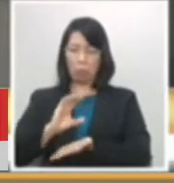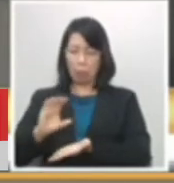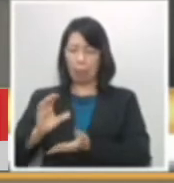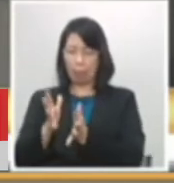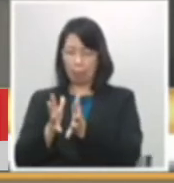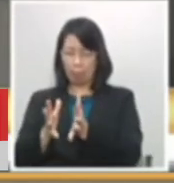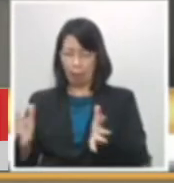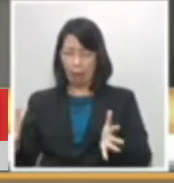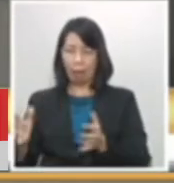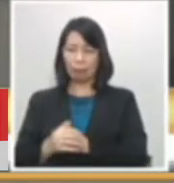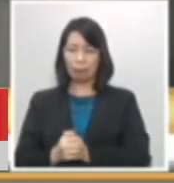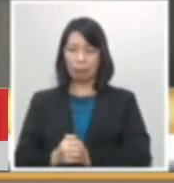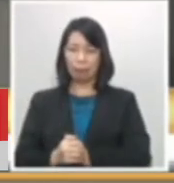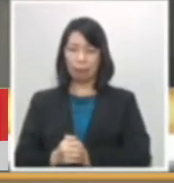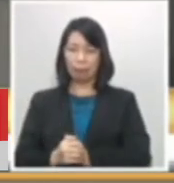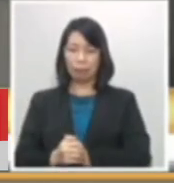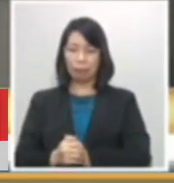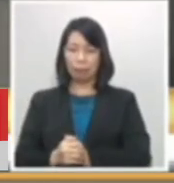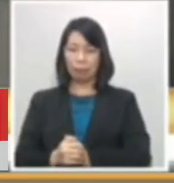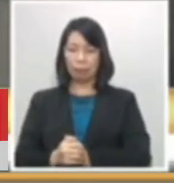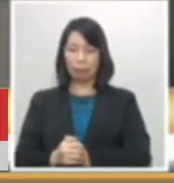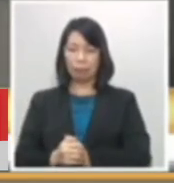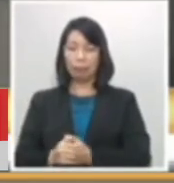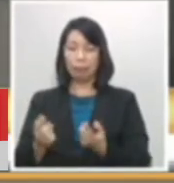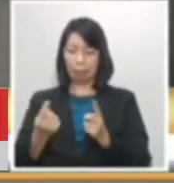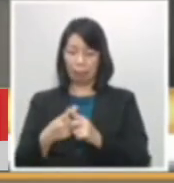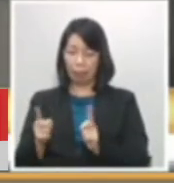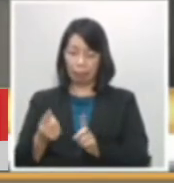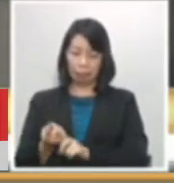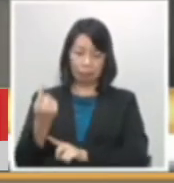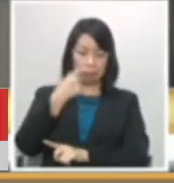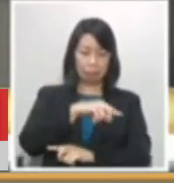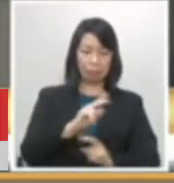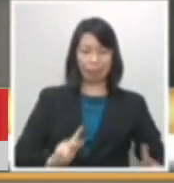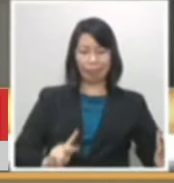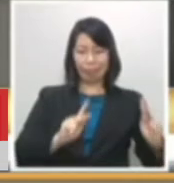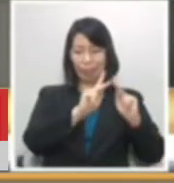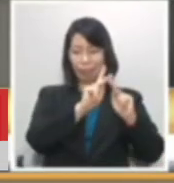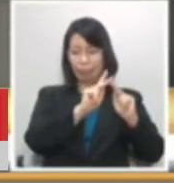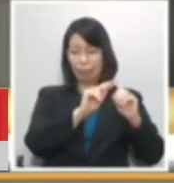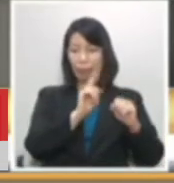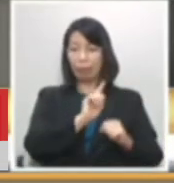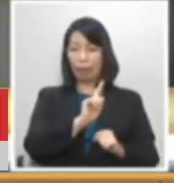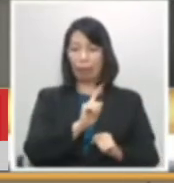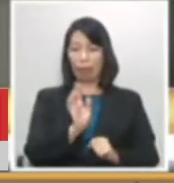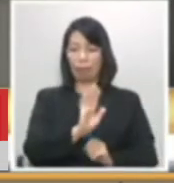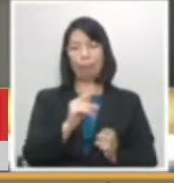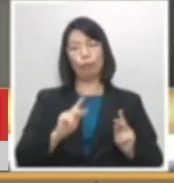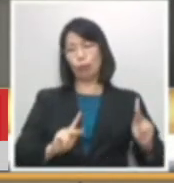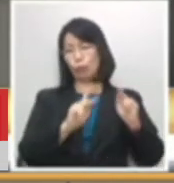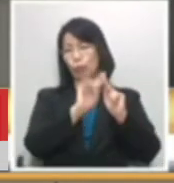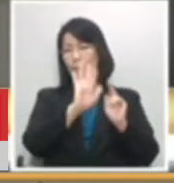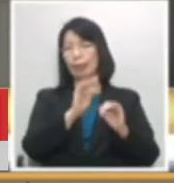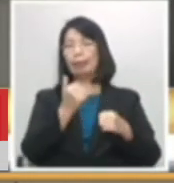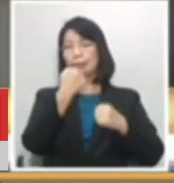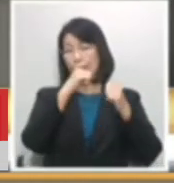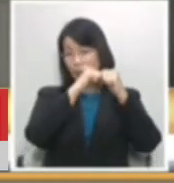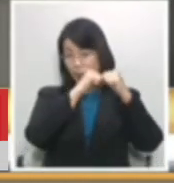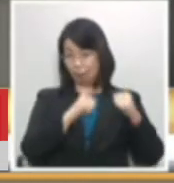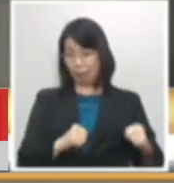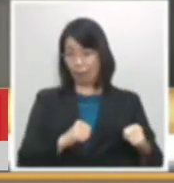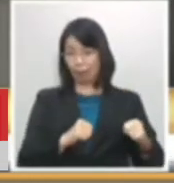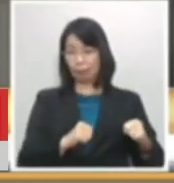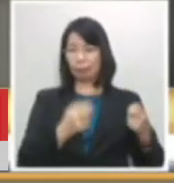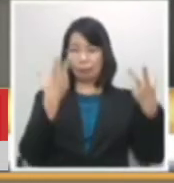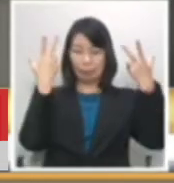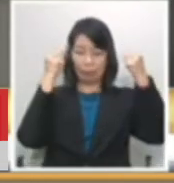านแต่ผมกลับมาดูที่สำนักนายกรัฐมนตรีหน่วยงานที่ขึ้นกับสำนักนายกรัฐมนตรีต้องแปลกใ